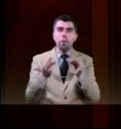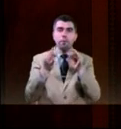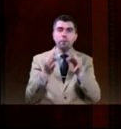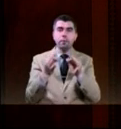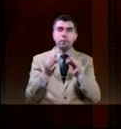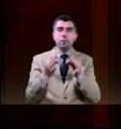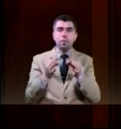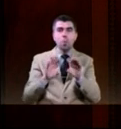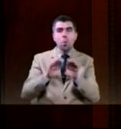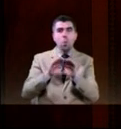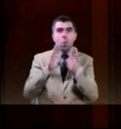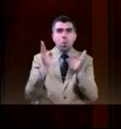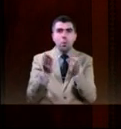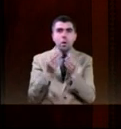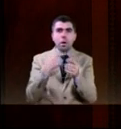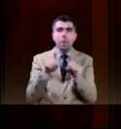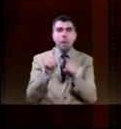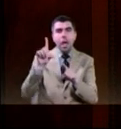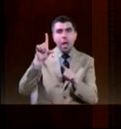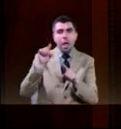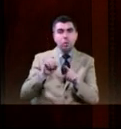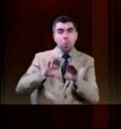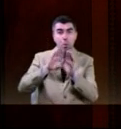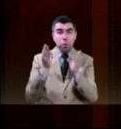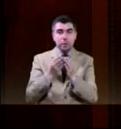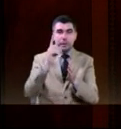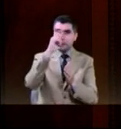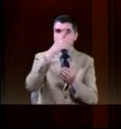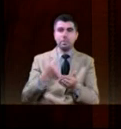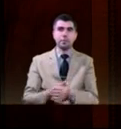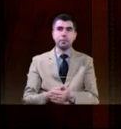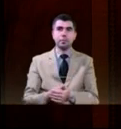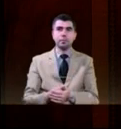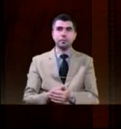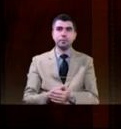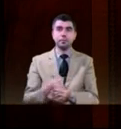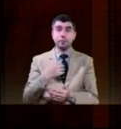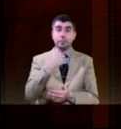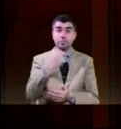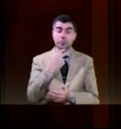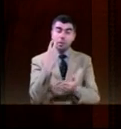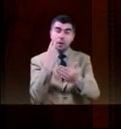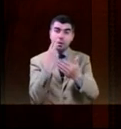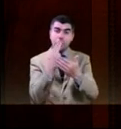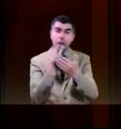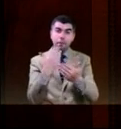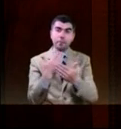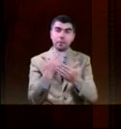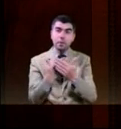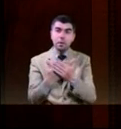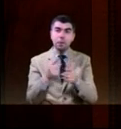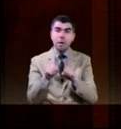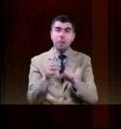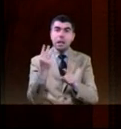دير، وشكون هذا اللي غيقبل لك باش تنقص له هذا الشيء كامل في الوقت اللي ملي غادي تجي تشوف غتلقى بلي ذاك الانسان اللي